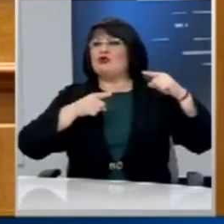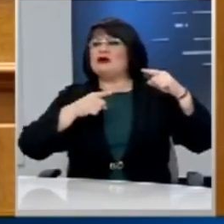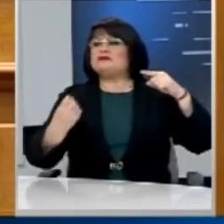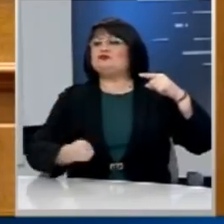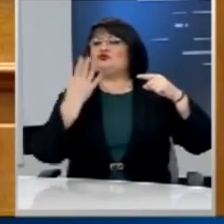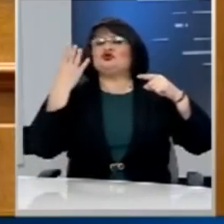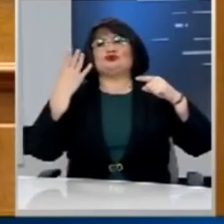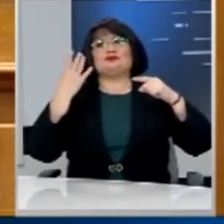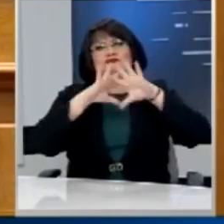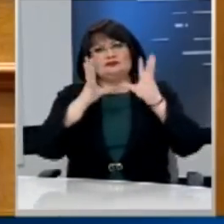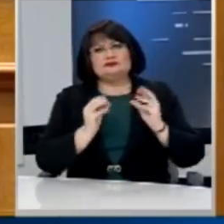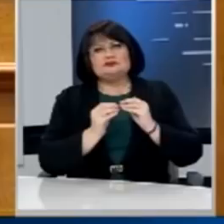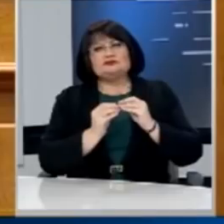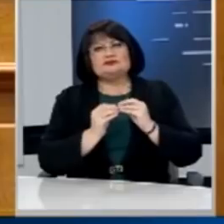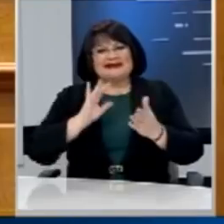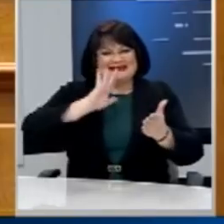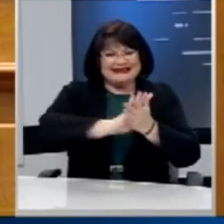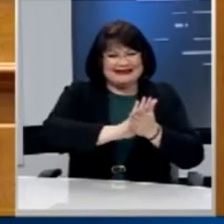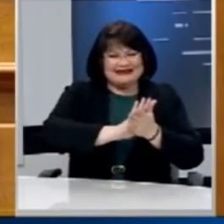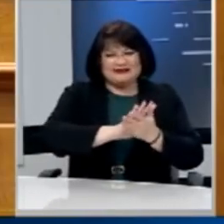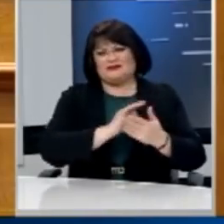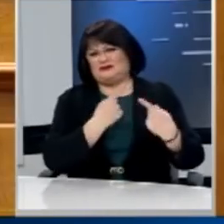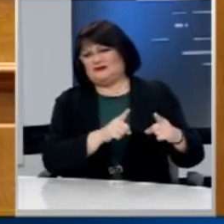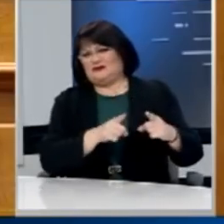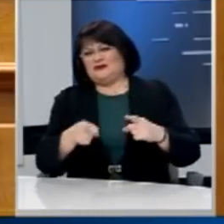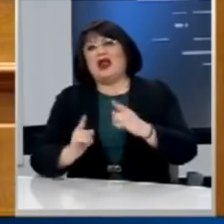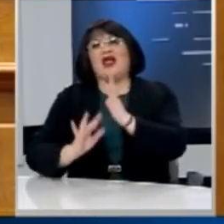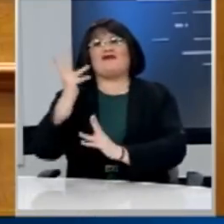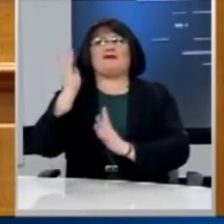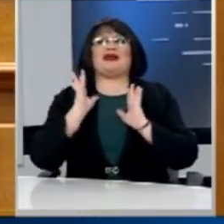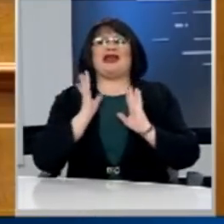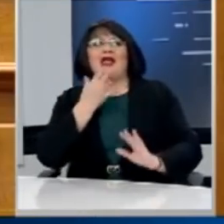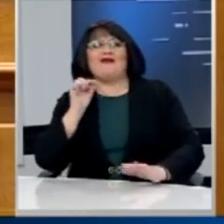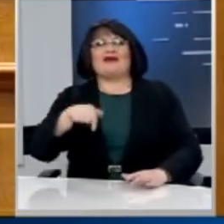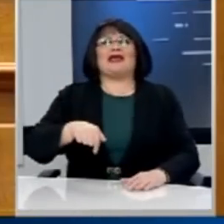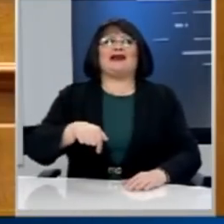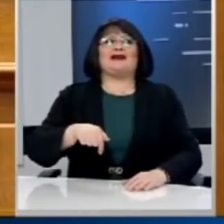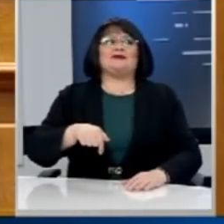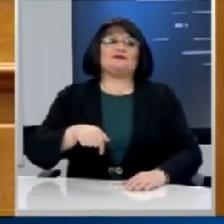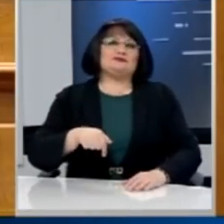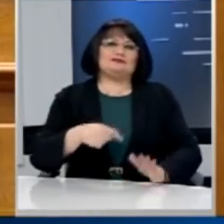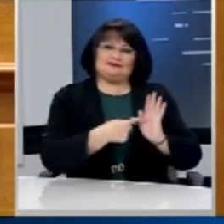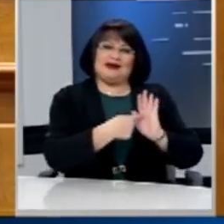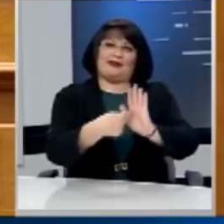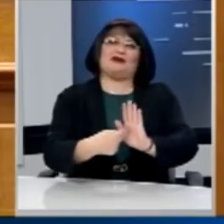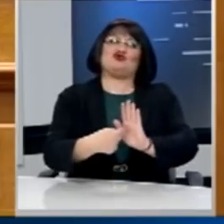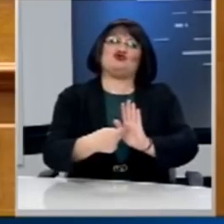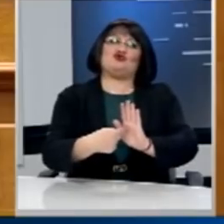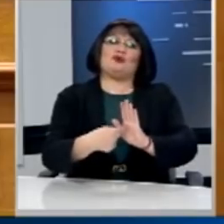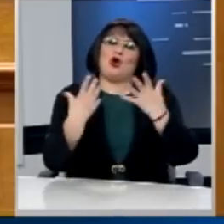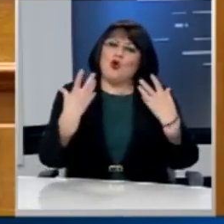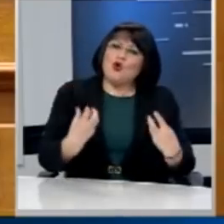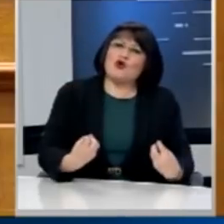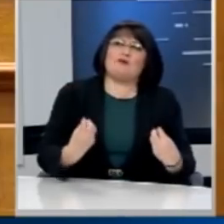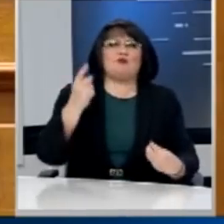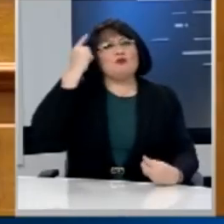σύνορο. Αυτό μεταξύ στασιμότητας και ευημερίας. Και μια ευκαιρία να αναδειχθεί η